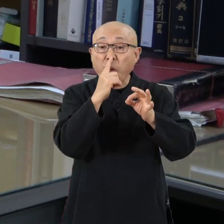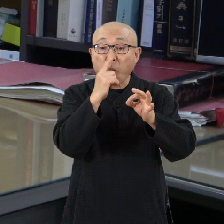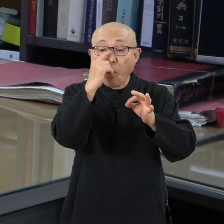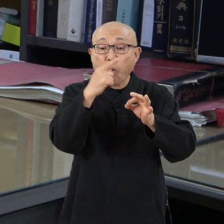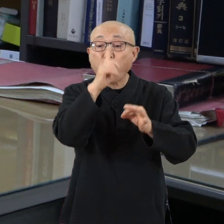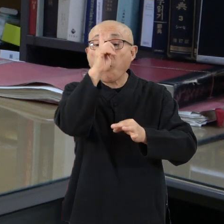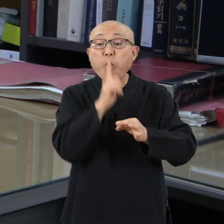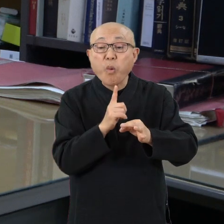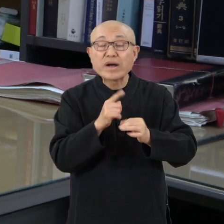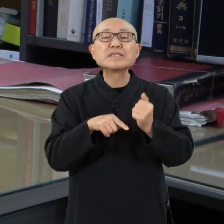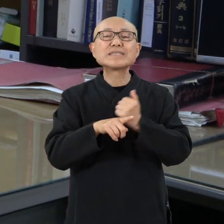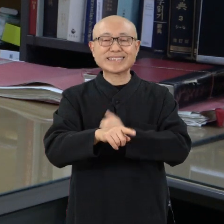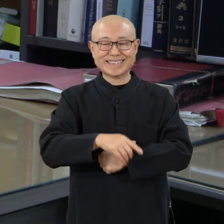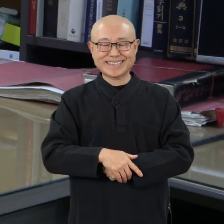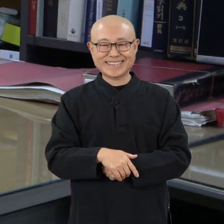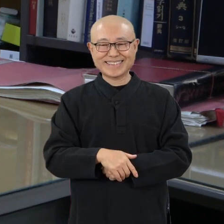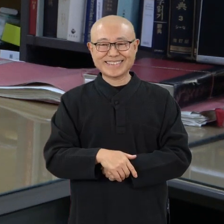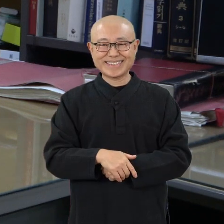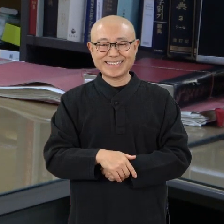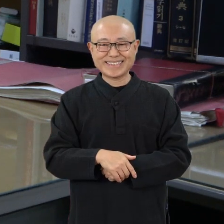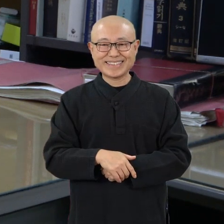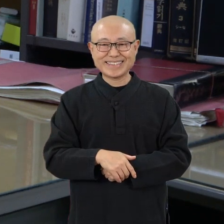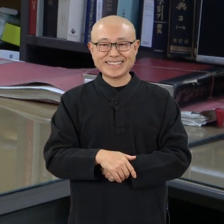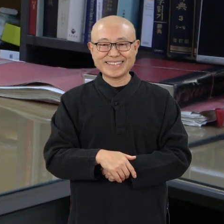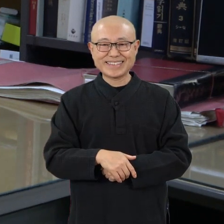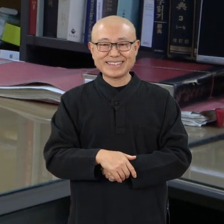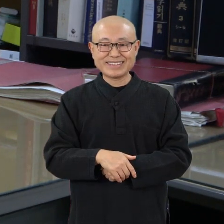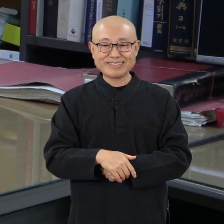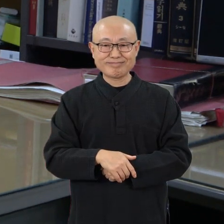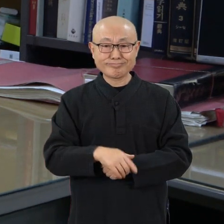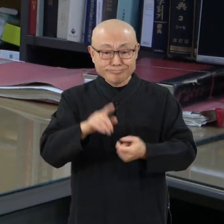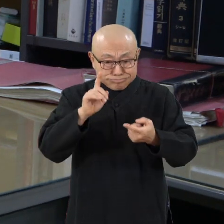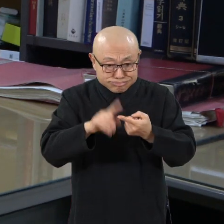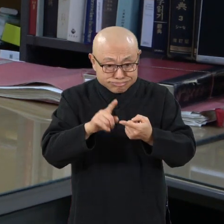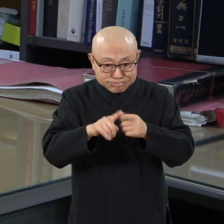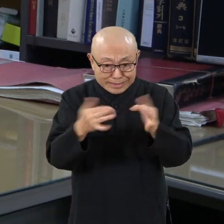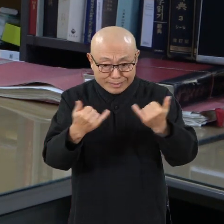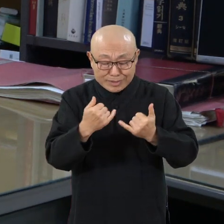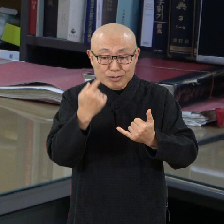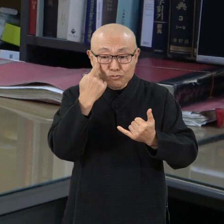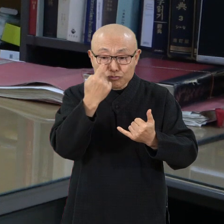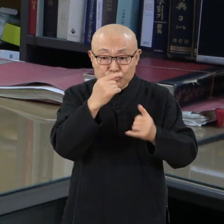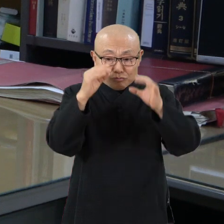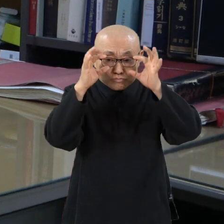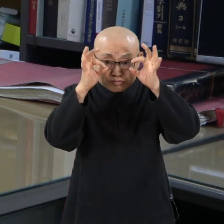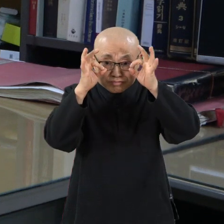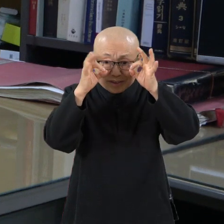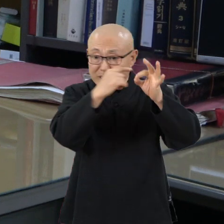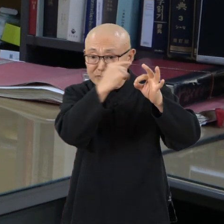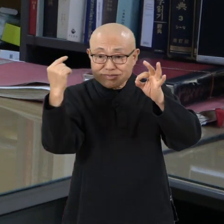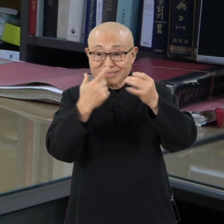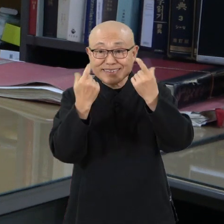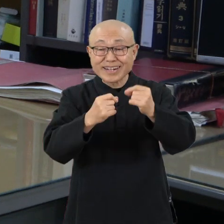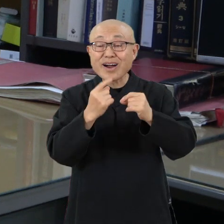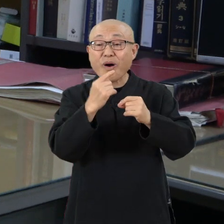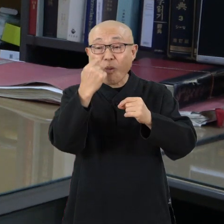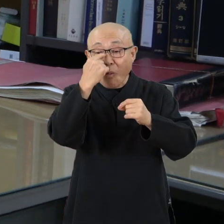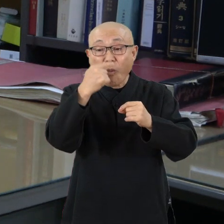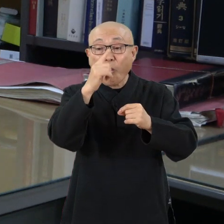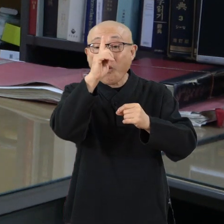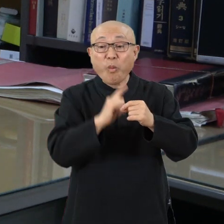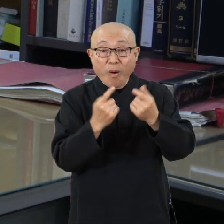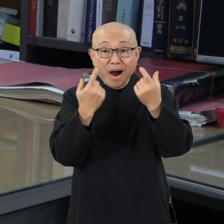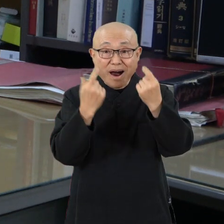수직으로 있다 이 말씀이에요. 그럼 너무나 뻔한 이야기예요. 눈이 수직으로 있으면 좀 이상하겠죠? 그러니까